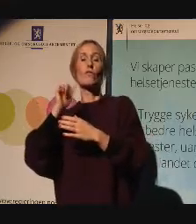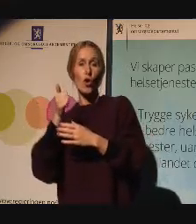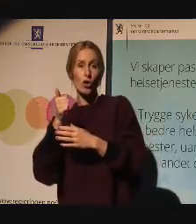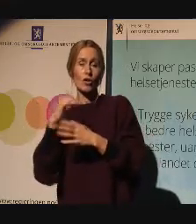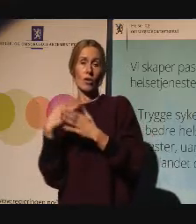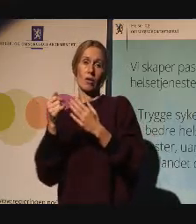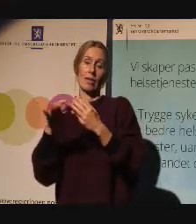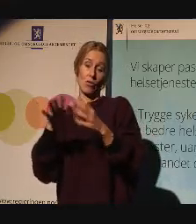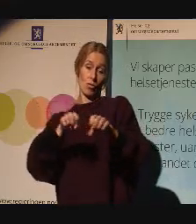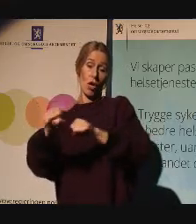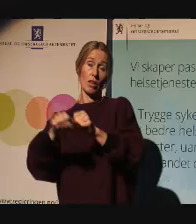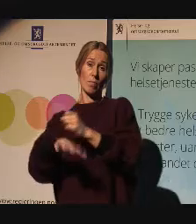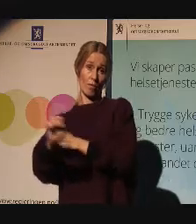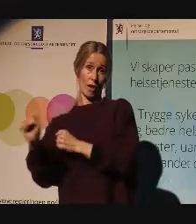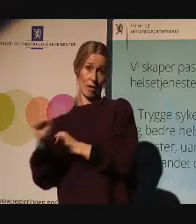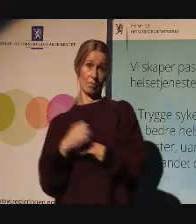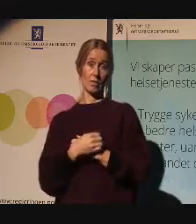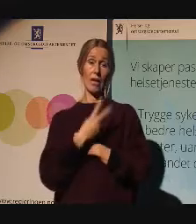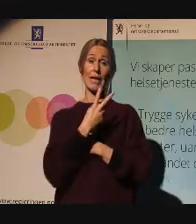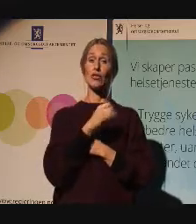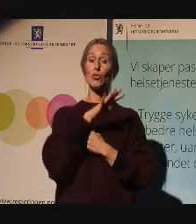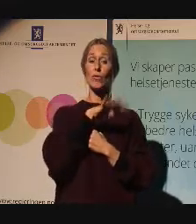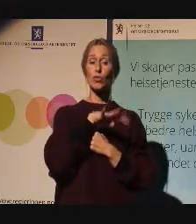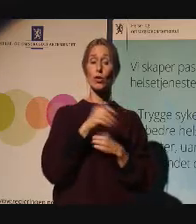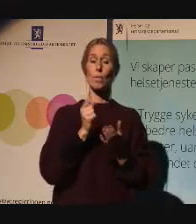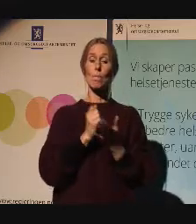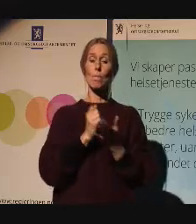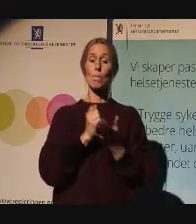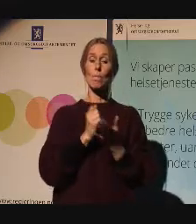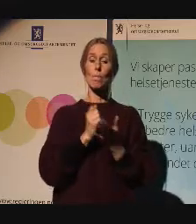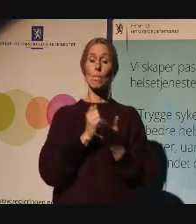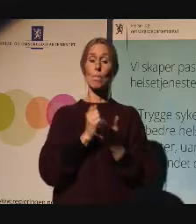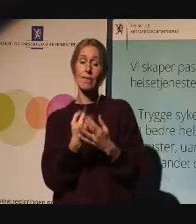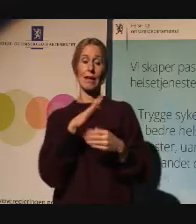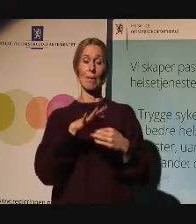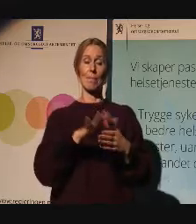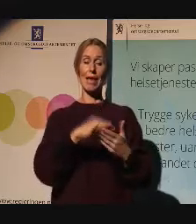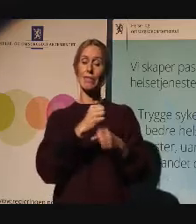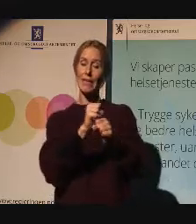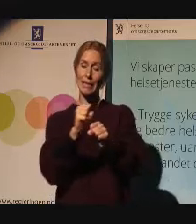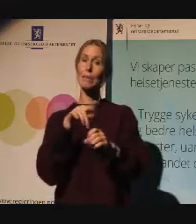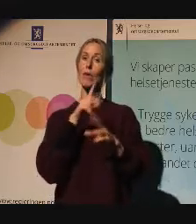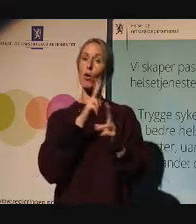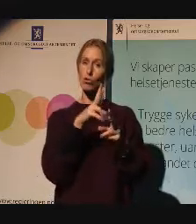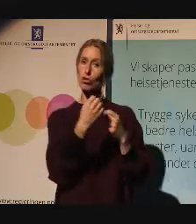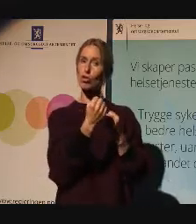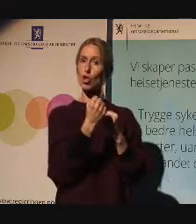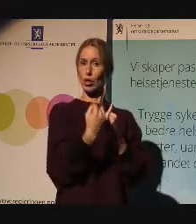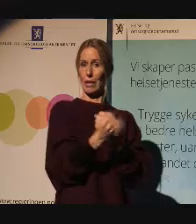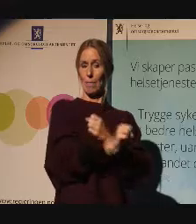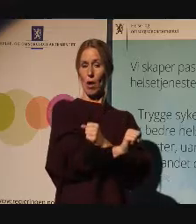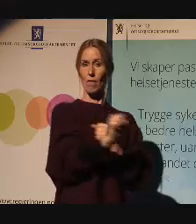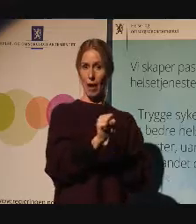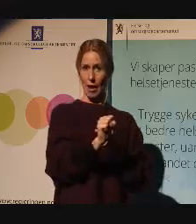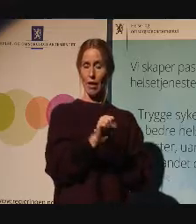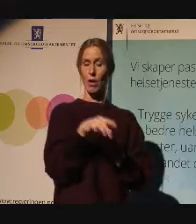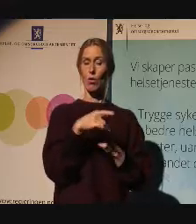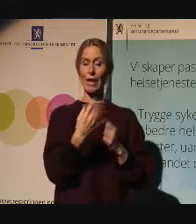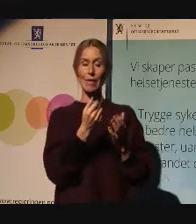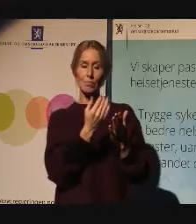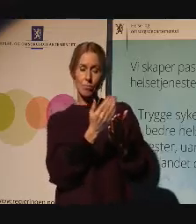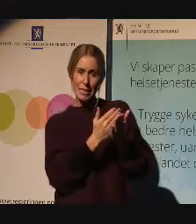I 2014 så ble barns rett til medvirkning i barnevernet styrket, og det nå presisert i